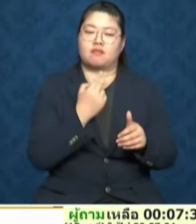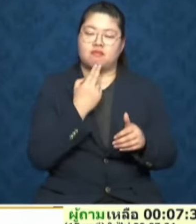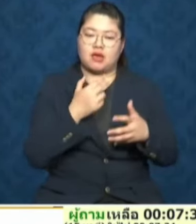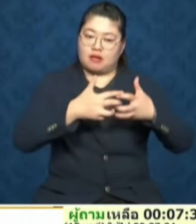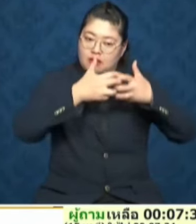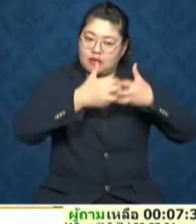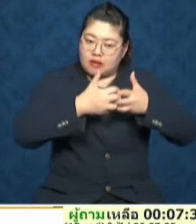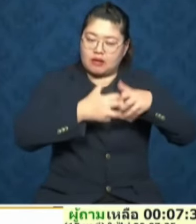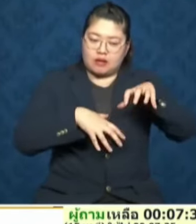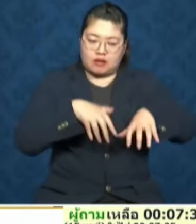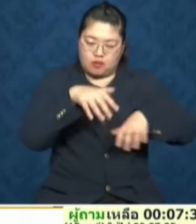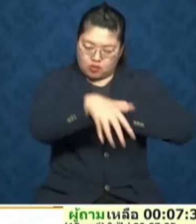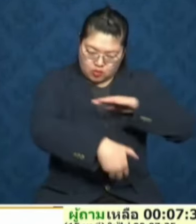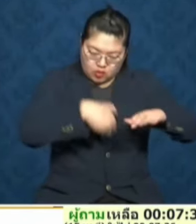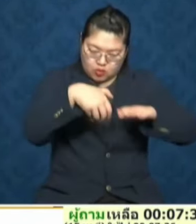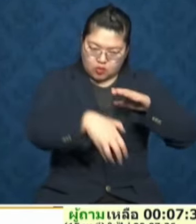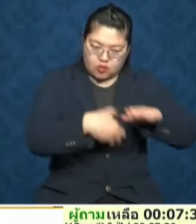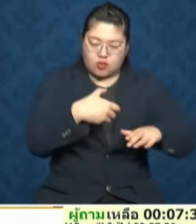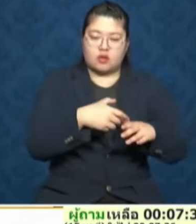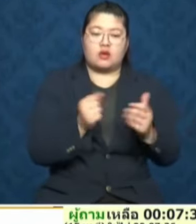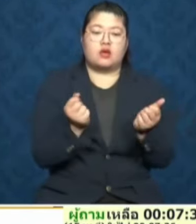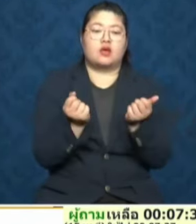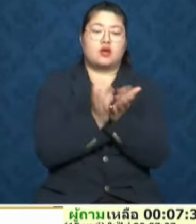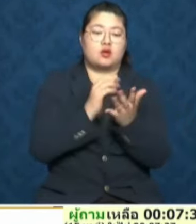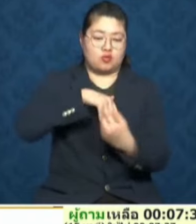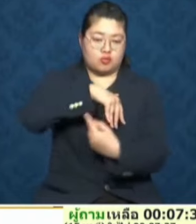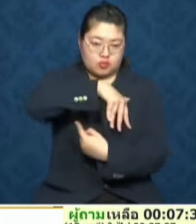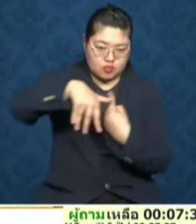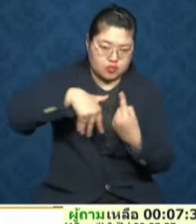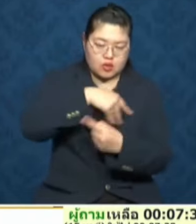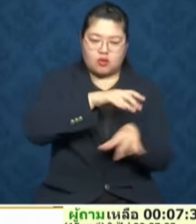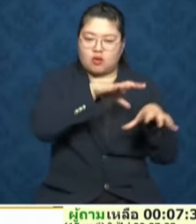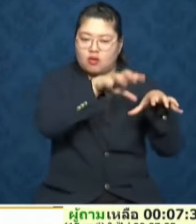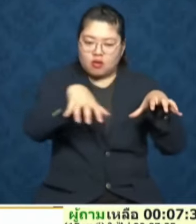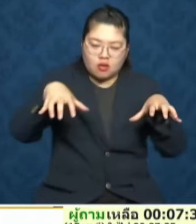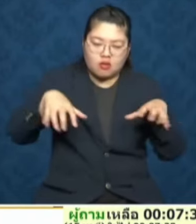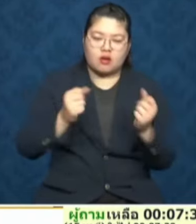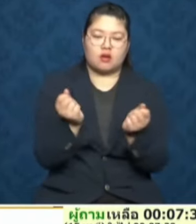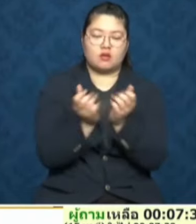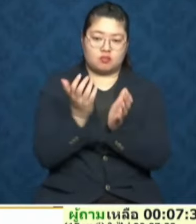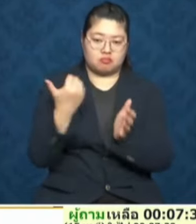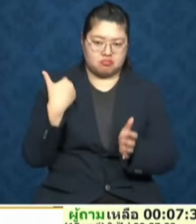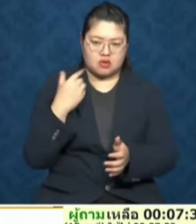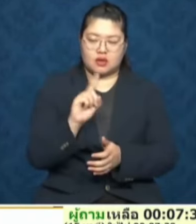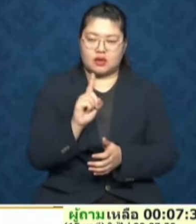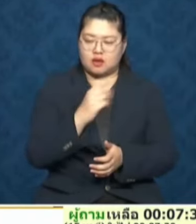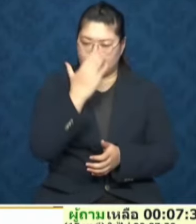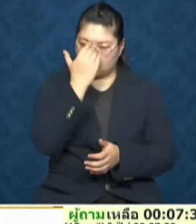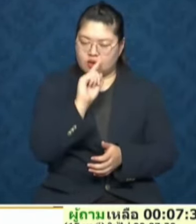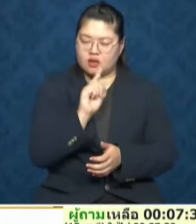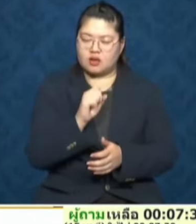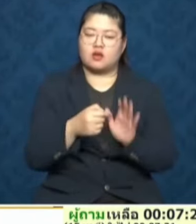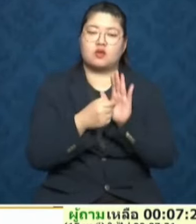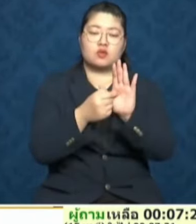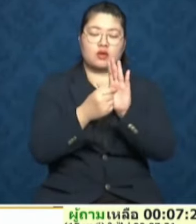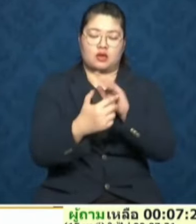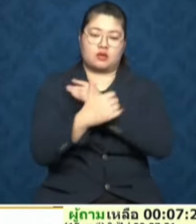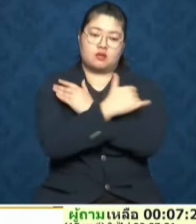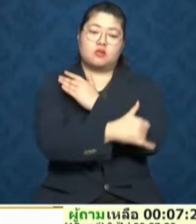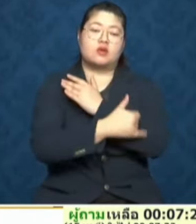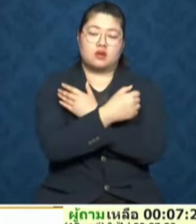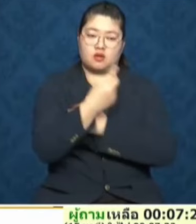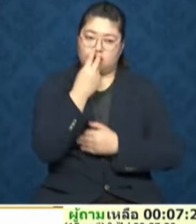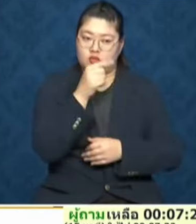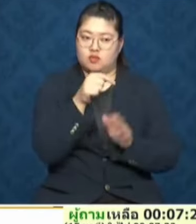ทจะส่พกระทต่อส่งไตร้มในพ้ที่ต่างๆหรอไม่เพระว่ามีตัวอย่างในต่างประเทศ